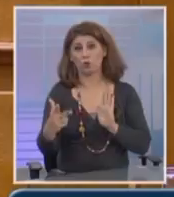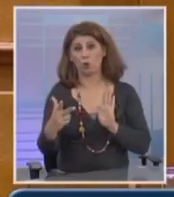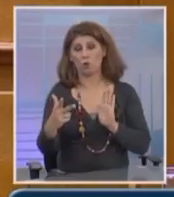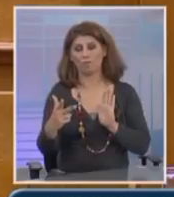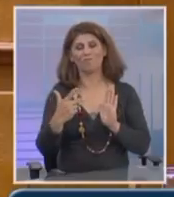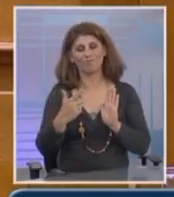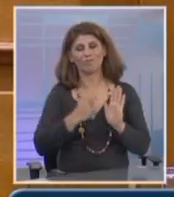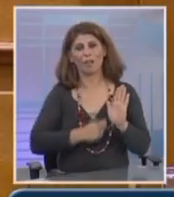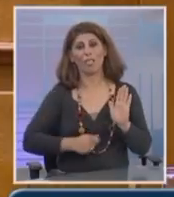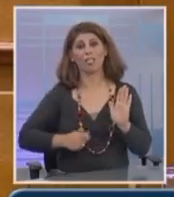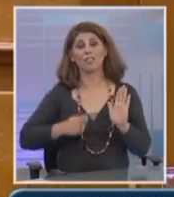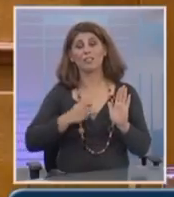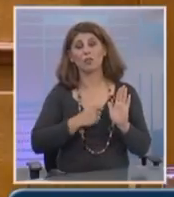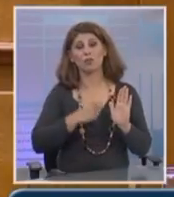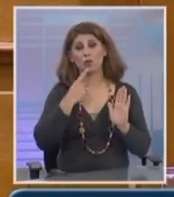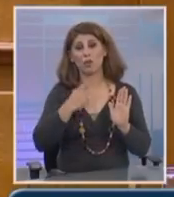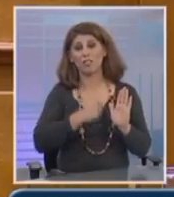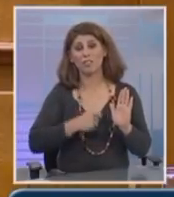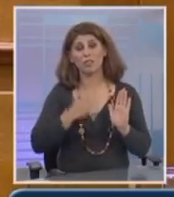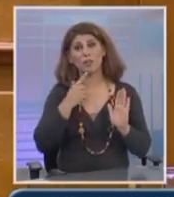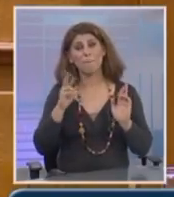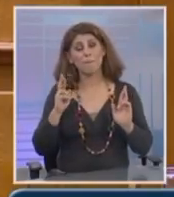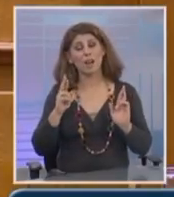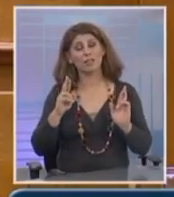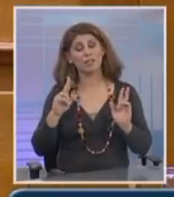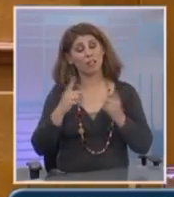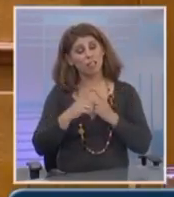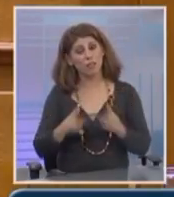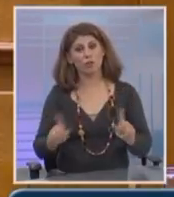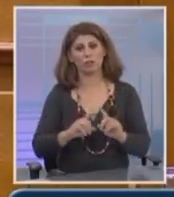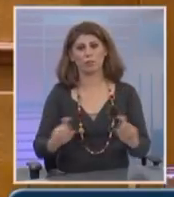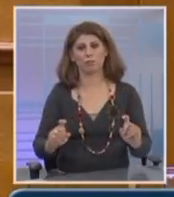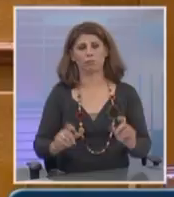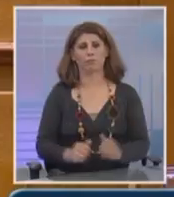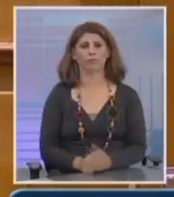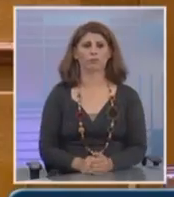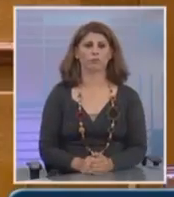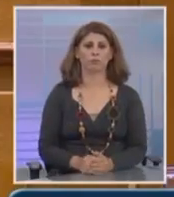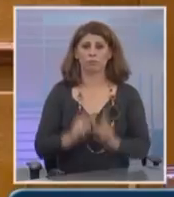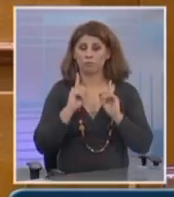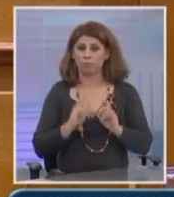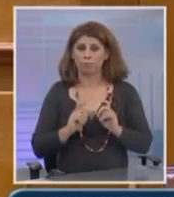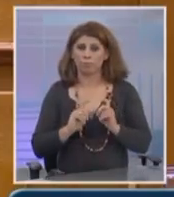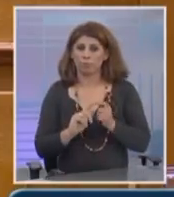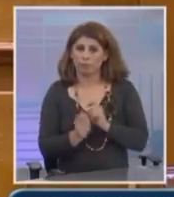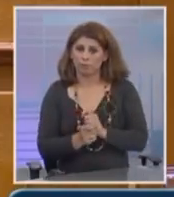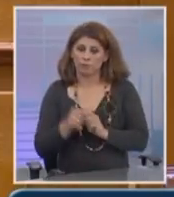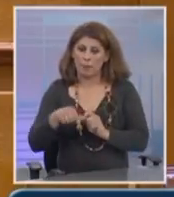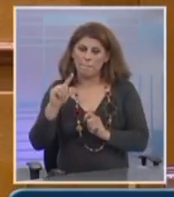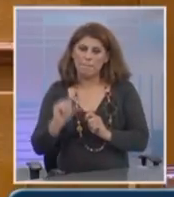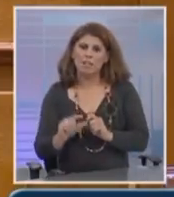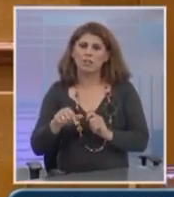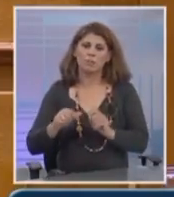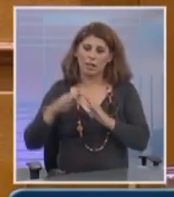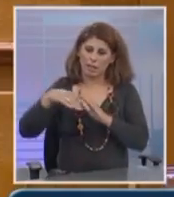Και δυστυχώς, το λέω δυστυχώς γιατί μακάρι να ήταν το αντίθετο, η απαραίτητη μετατροπή των μικρών σήμερα